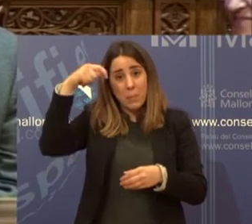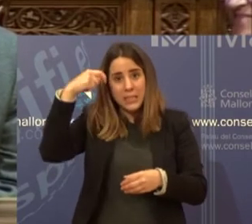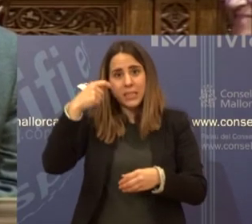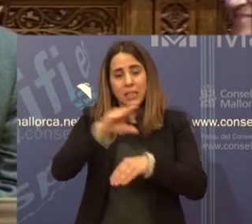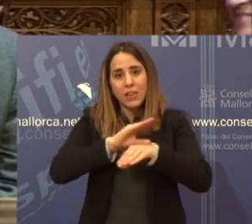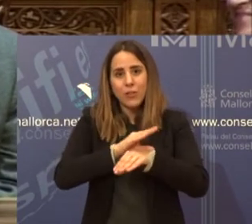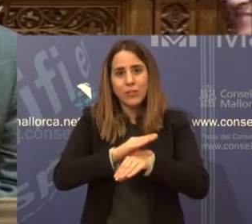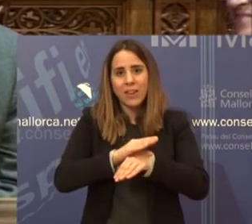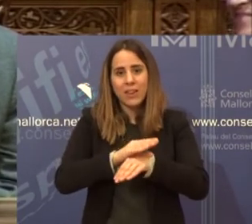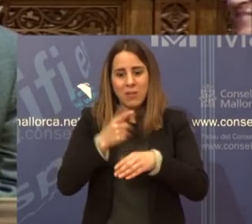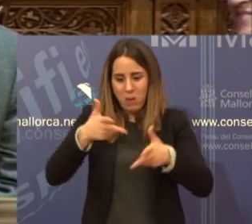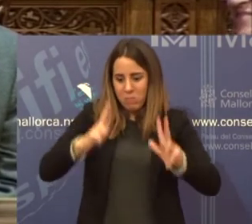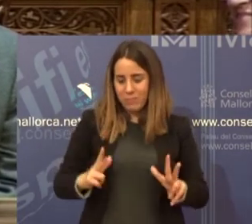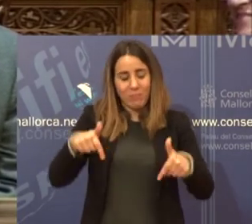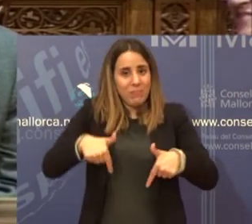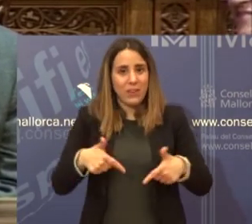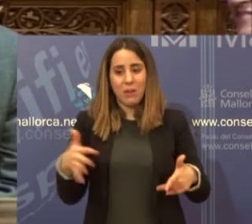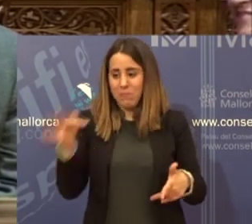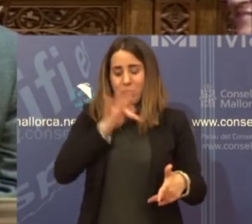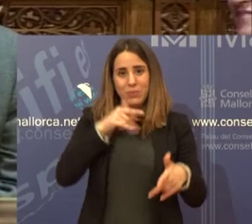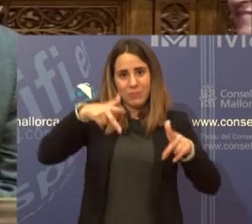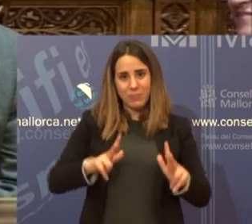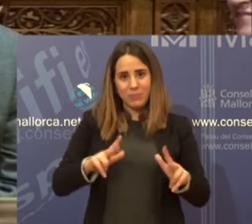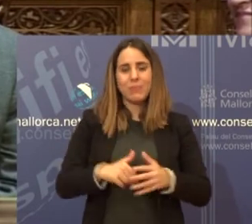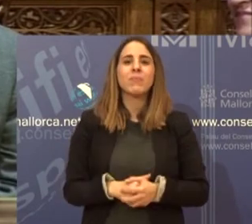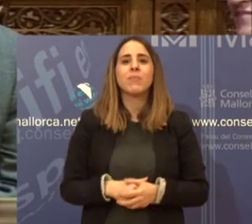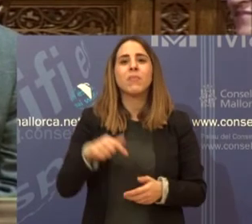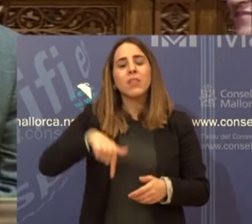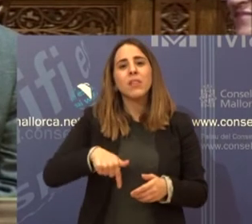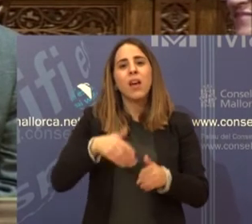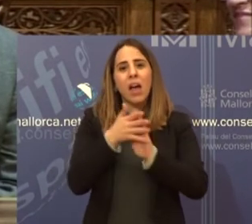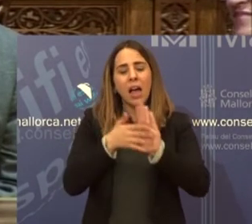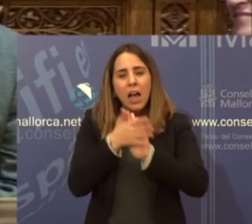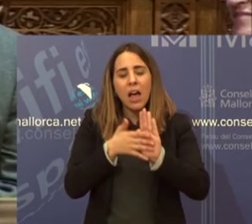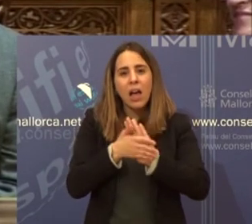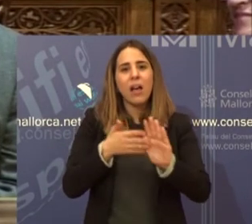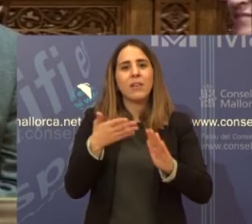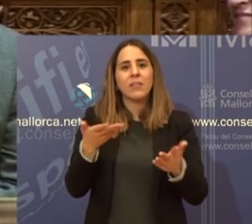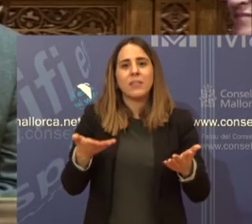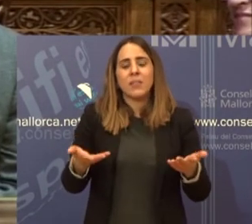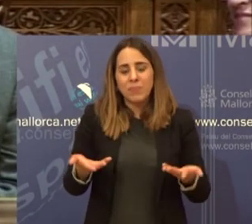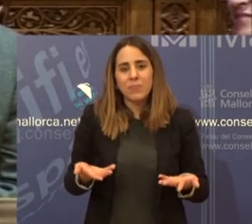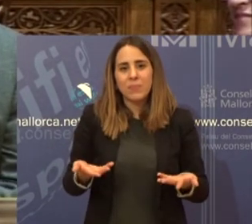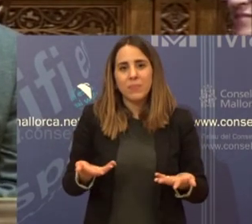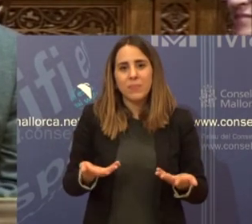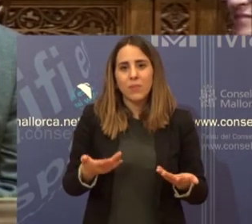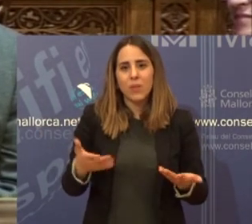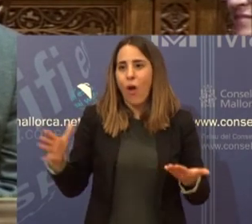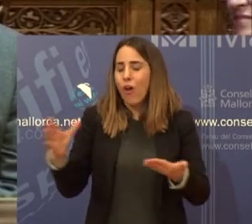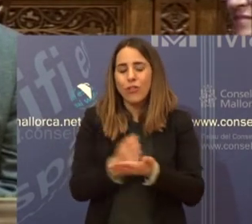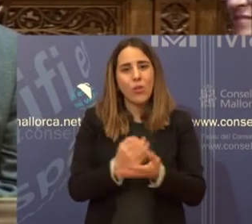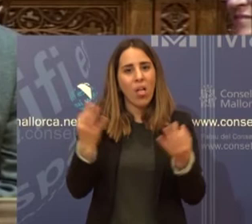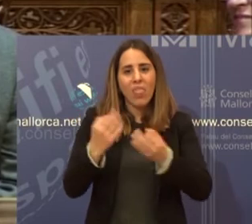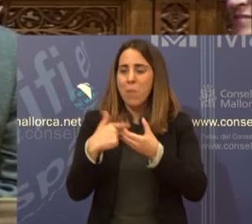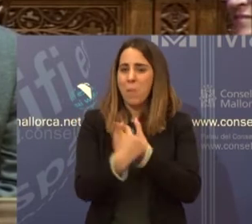cadira. I per tant jo crec que aquesta qüestió, la que avui parlam, la que avui tractam, són